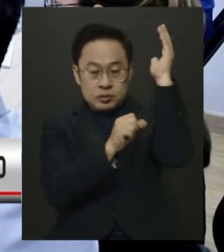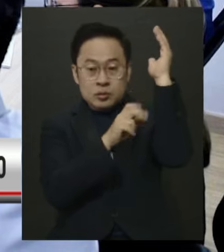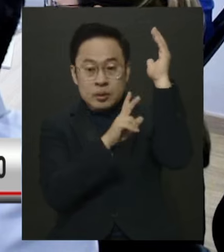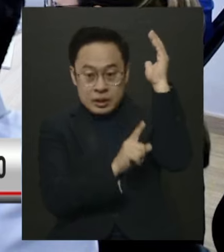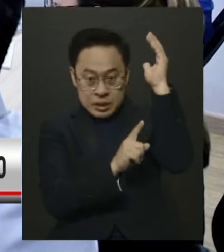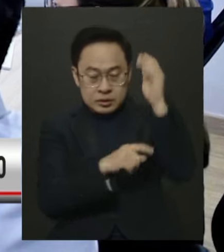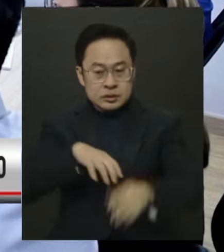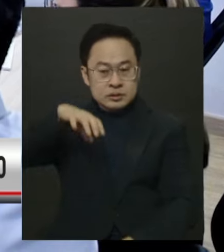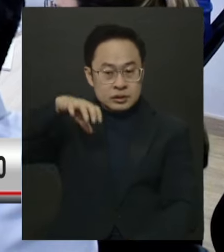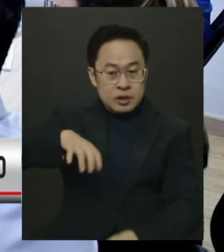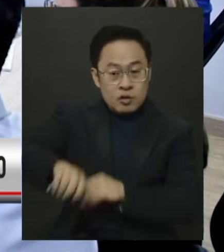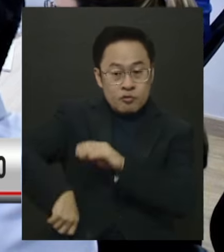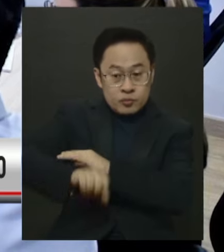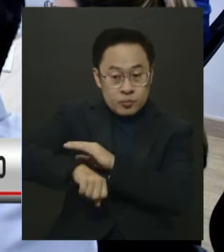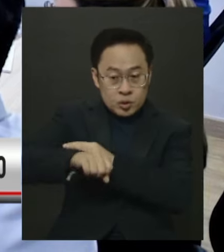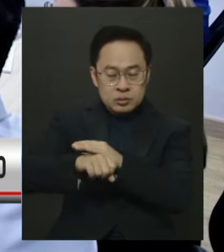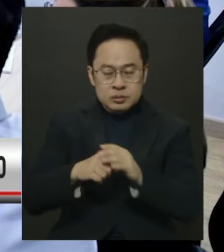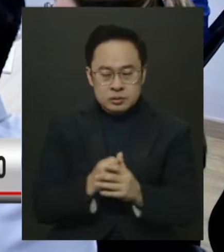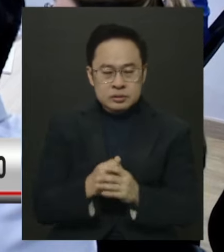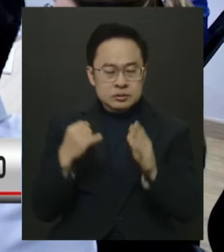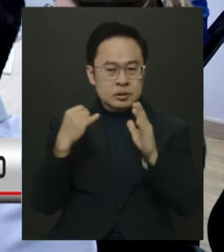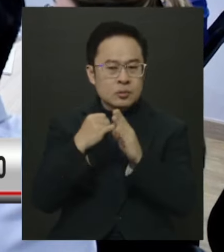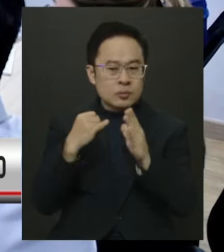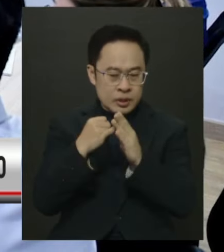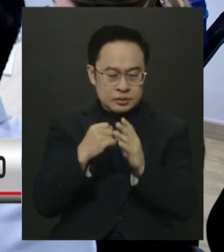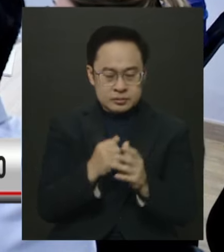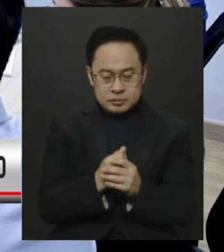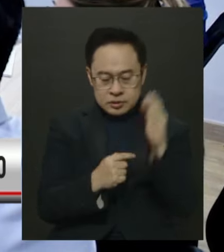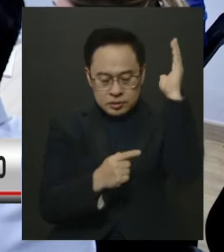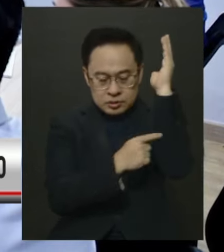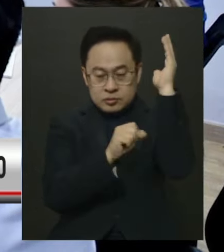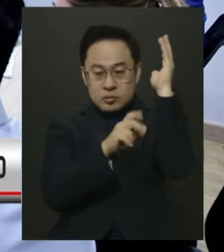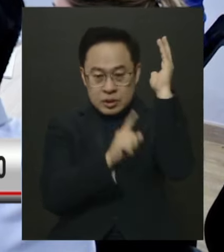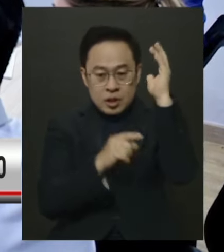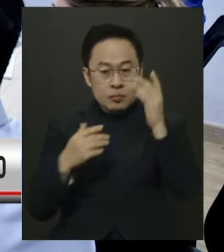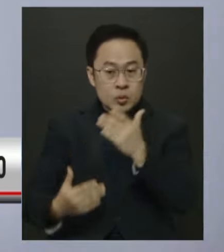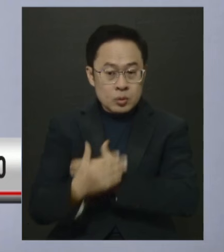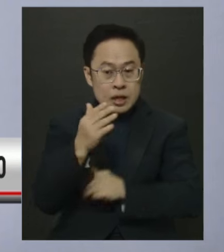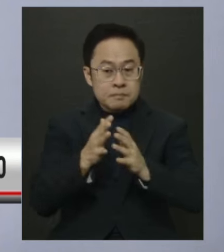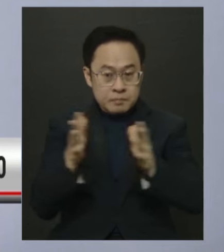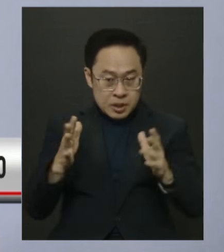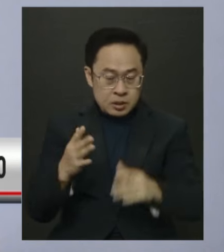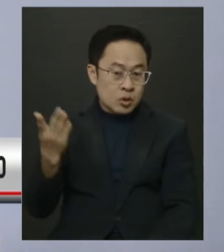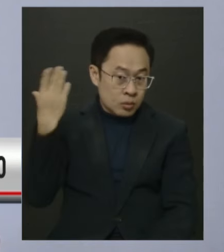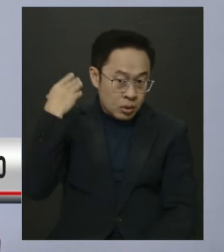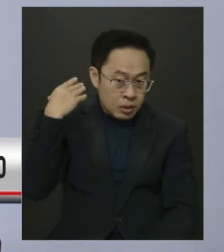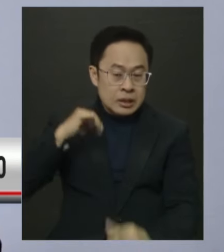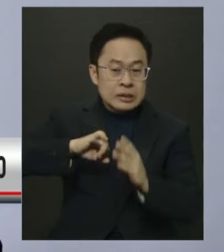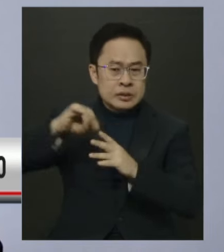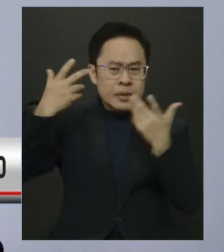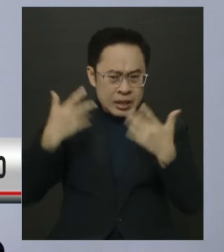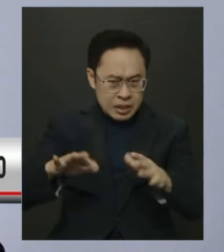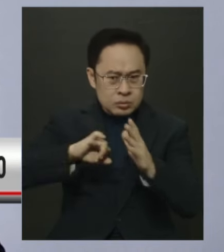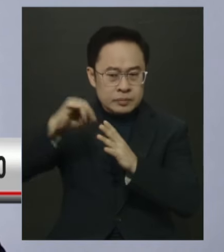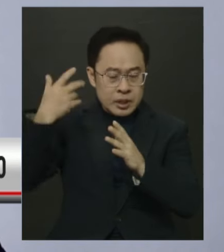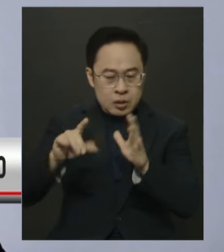งใช้สนามตินสุรนนท์เป็นสังเวียนแข่งขันคือตัวเต็งในครั้งนี้เนื่องจากก่อนหน้านี้จังหวัดเชียงใหม่ได้เป็นเจ้าภา